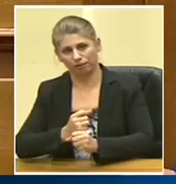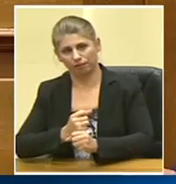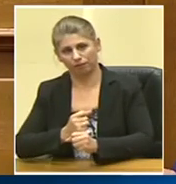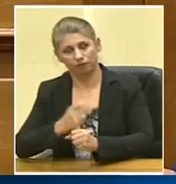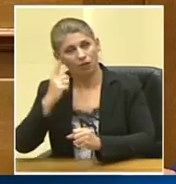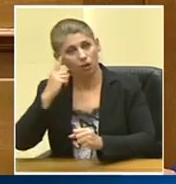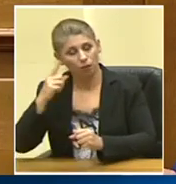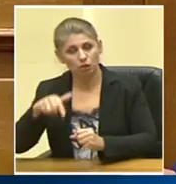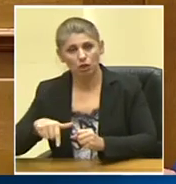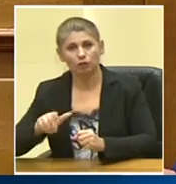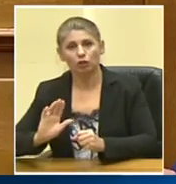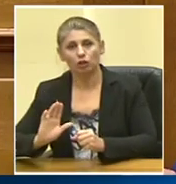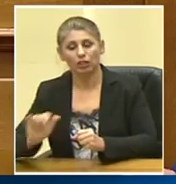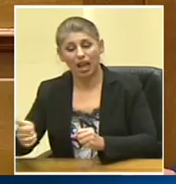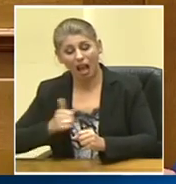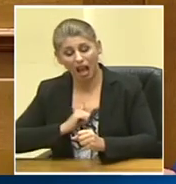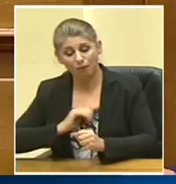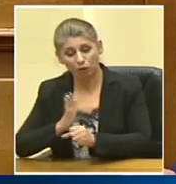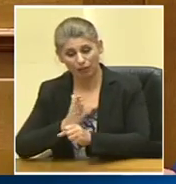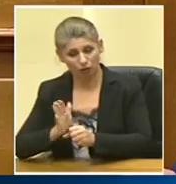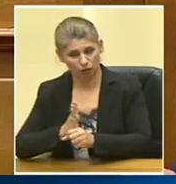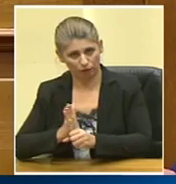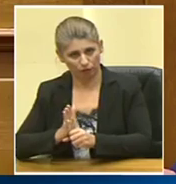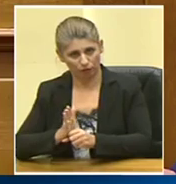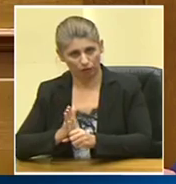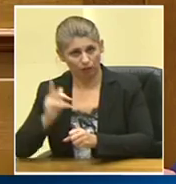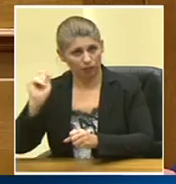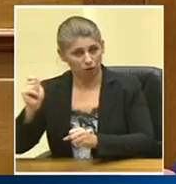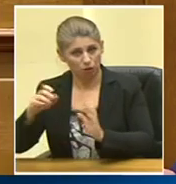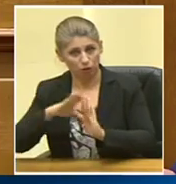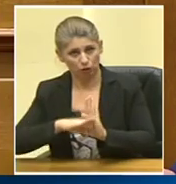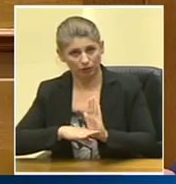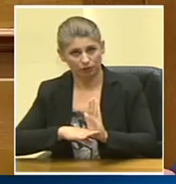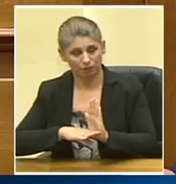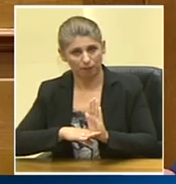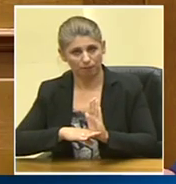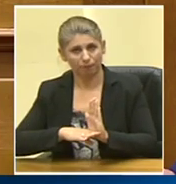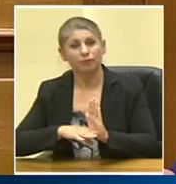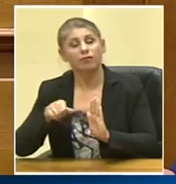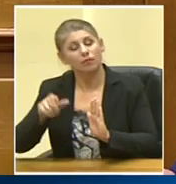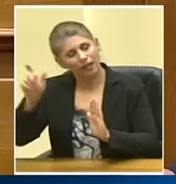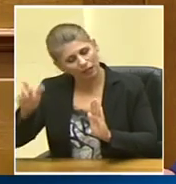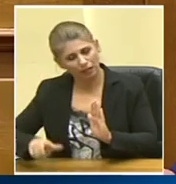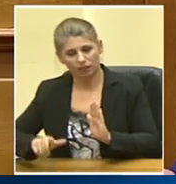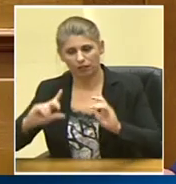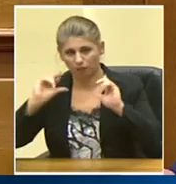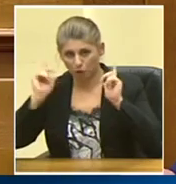Και νομίζω ότι αυτό είναι αυτοκαταστροφικό για το πολιτικό σύστημα και για την ίδια τη δημοκρατία.